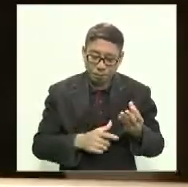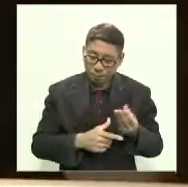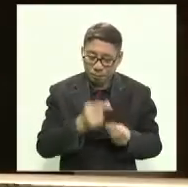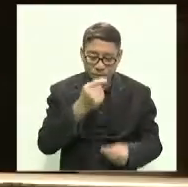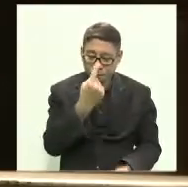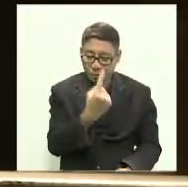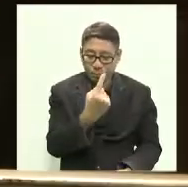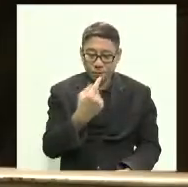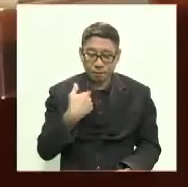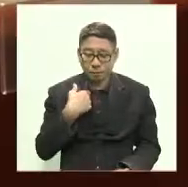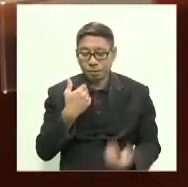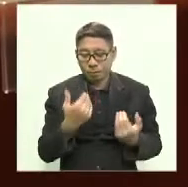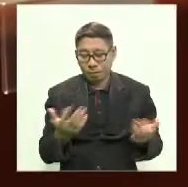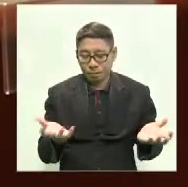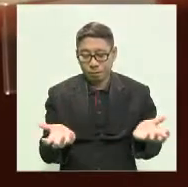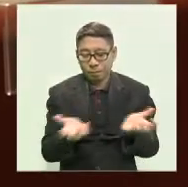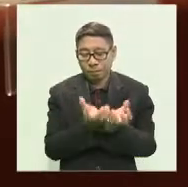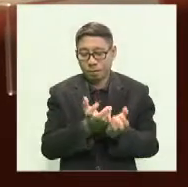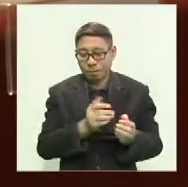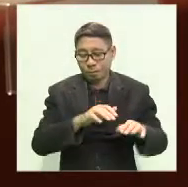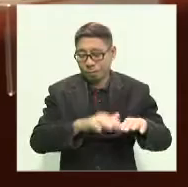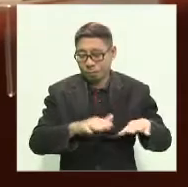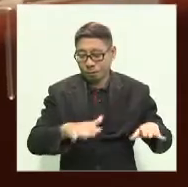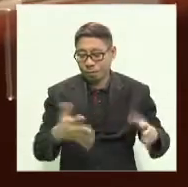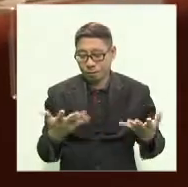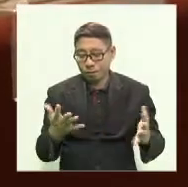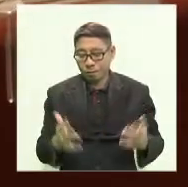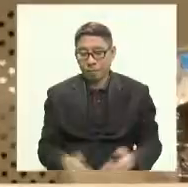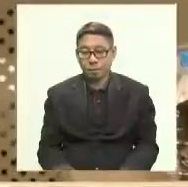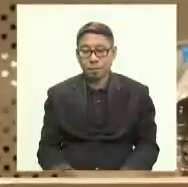ปดาห์ซึ่งไม่ได้ส่งผลเสียต่อการสอบของเด็กนะครับ